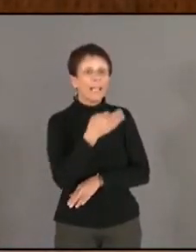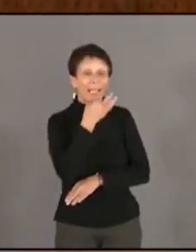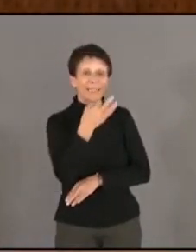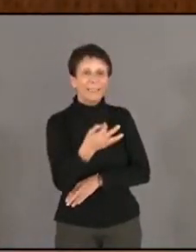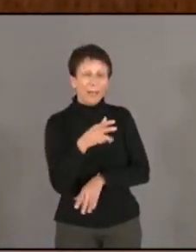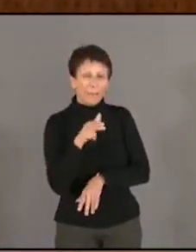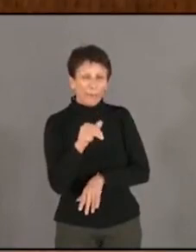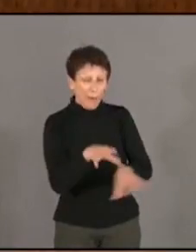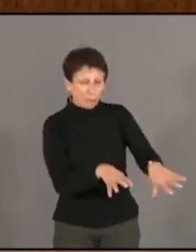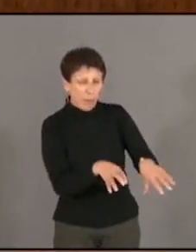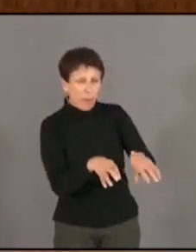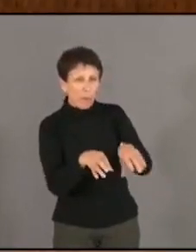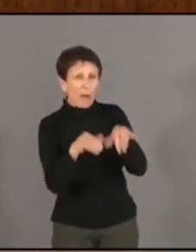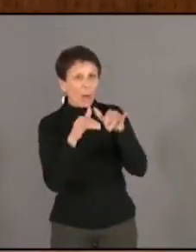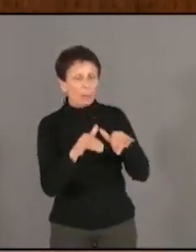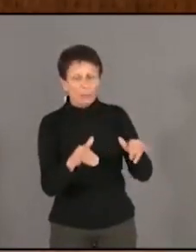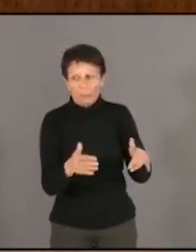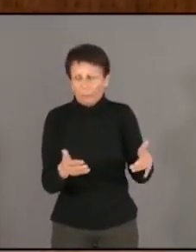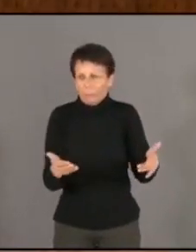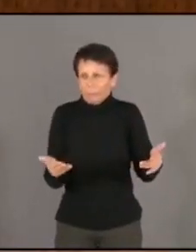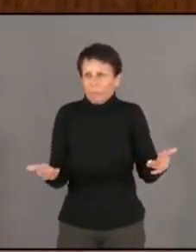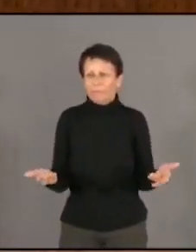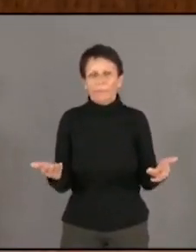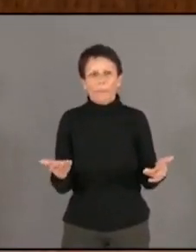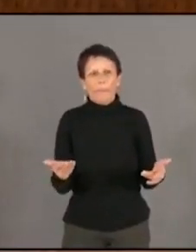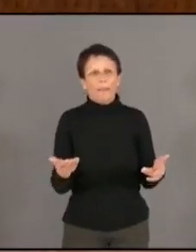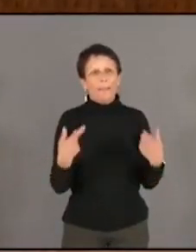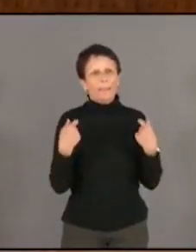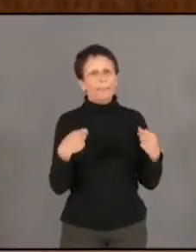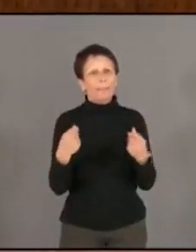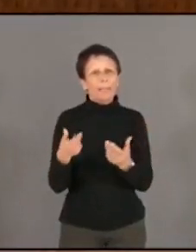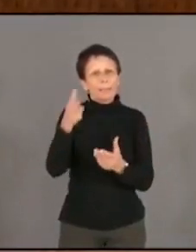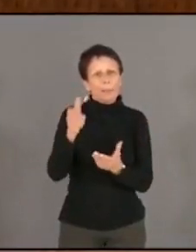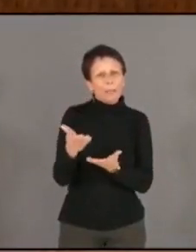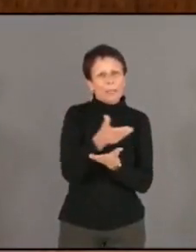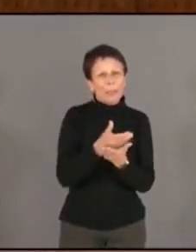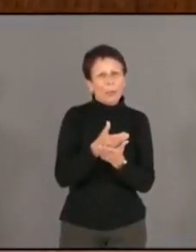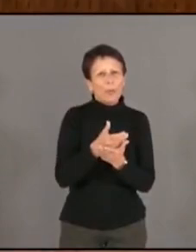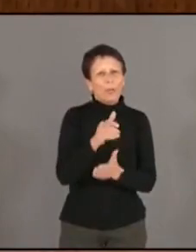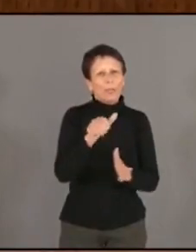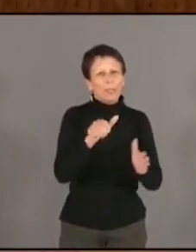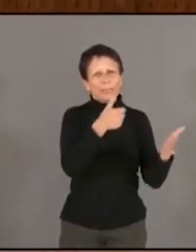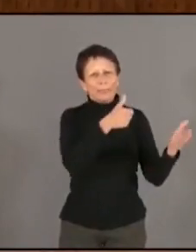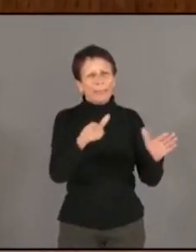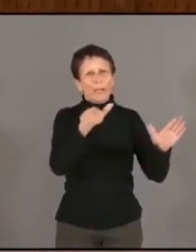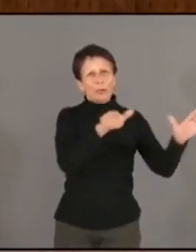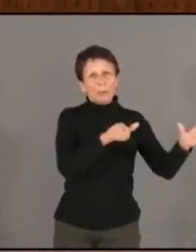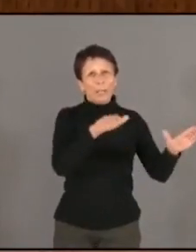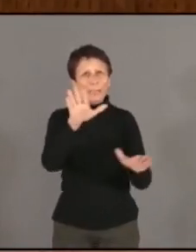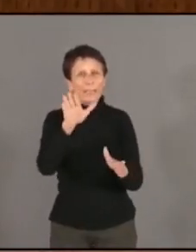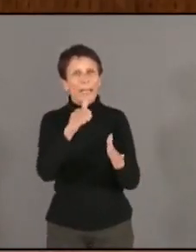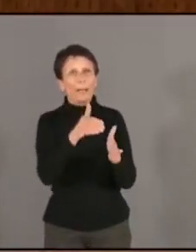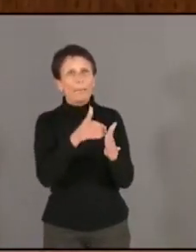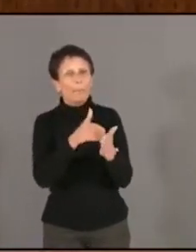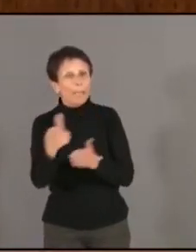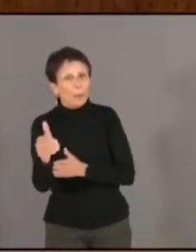recrutement. Le montant des dépenses de personnel est de 665 millions contre 641 en 2021, soit